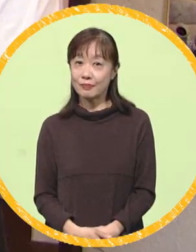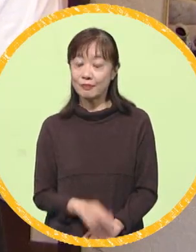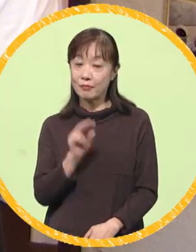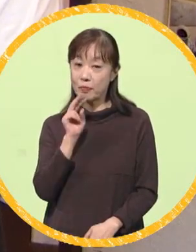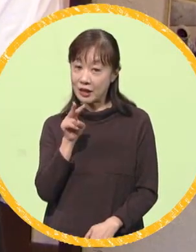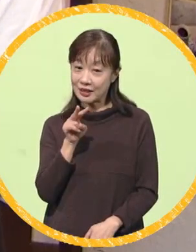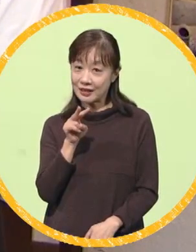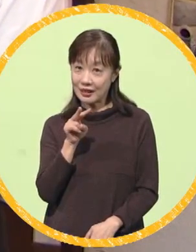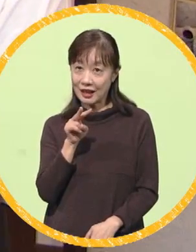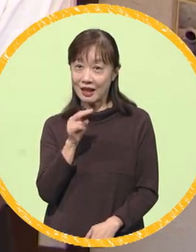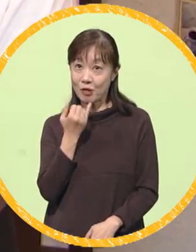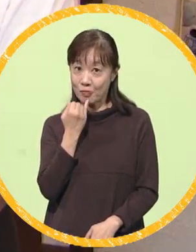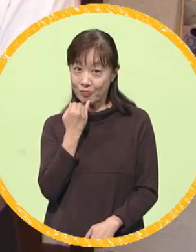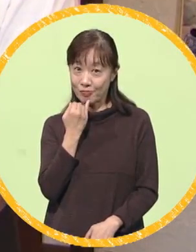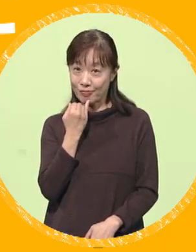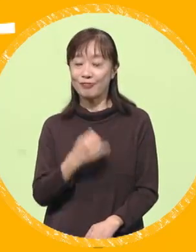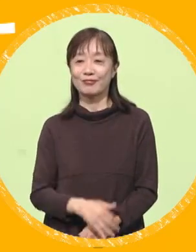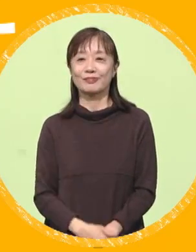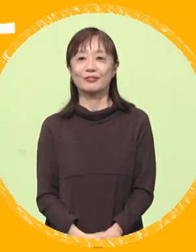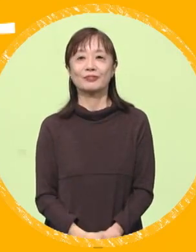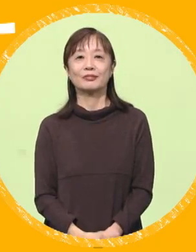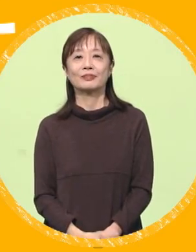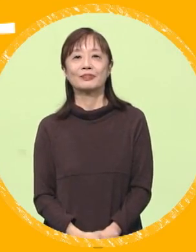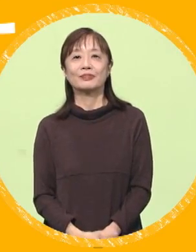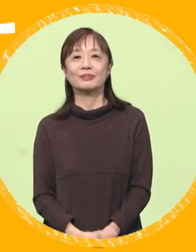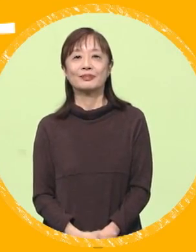か。 いいんですか。 はい、大丈夫です。